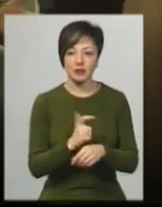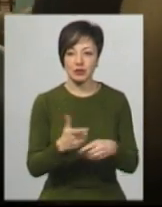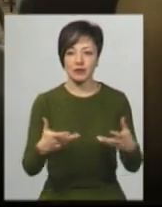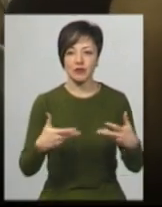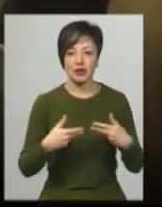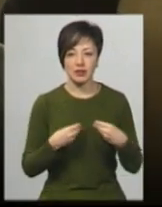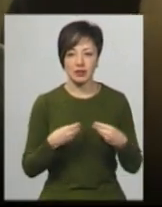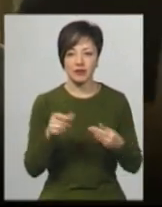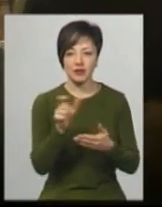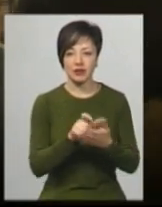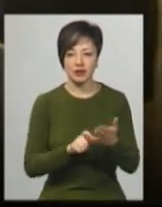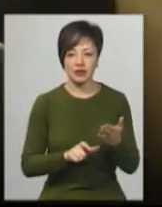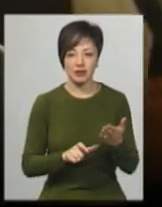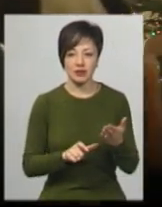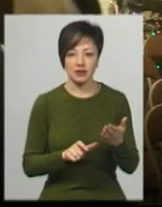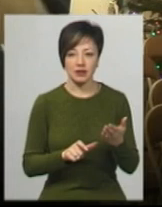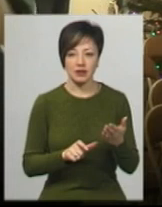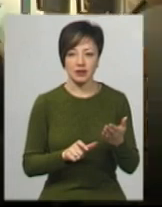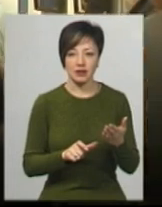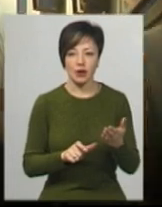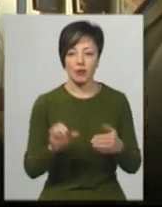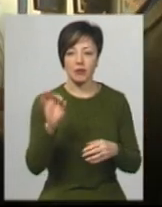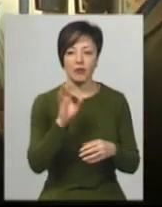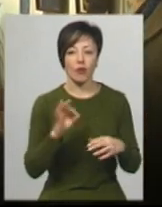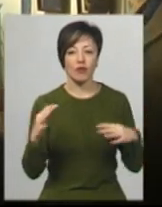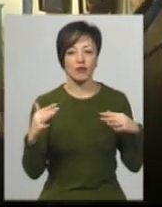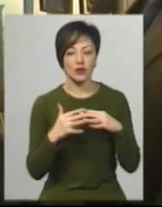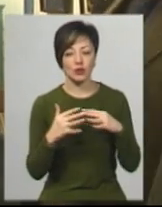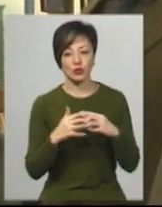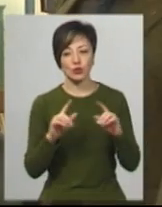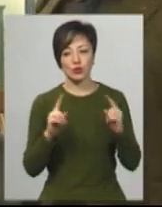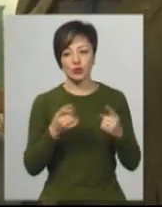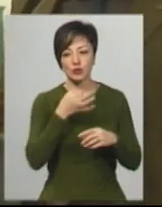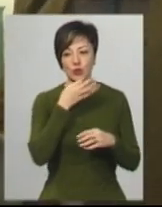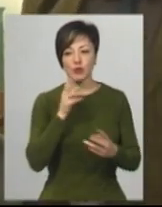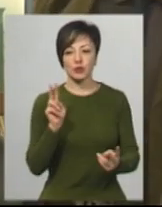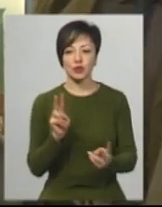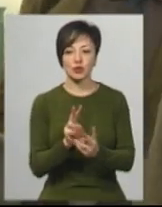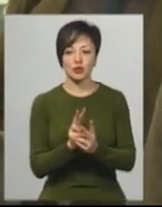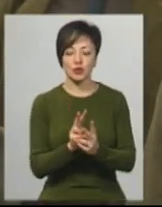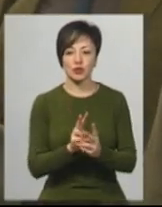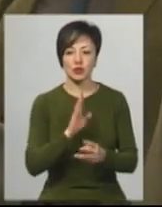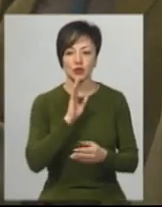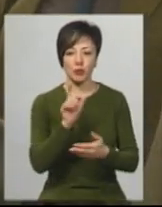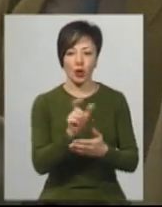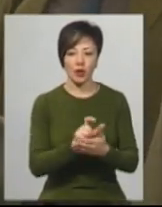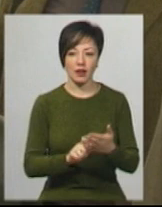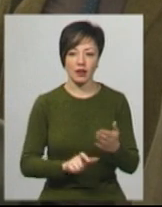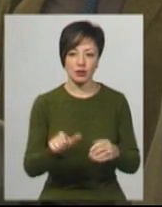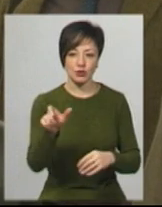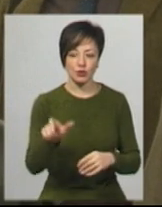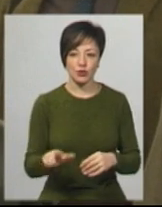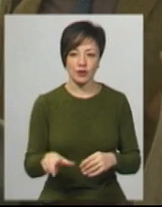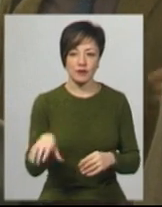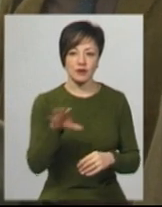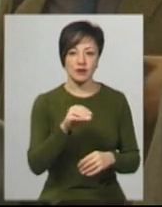Ольги Саліпи, той самий про війну. Дуже сподобалась зустріч з поетесою Ольгою Саліпою.